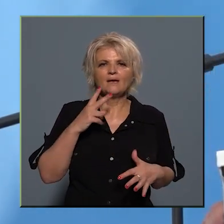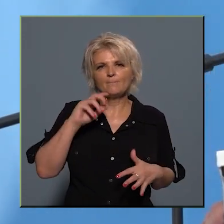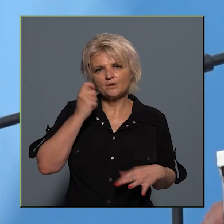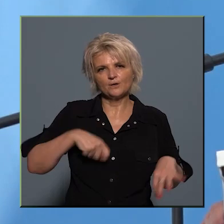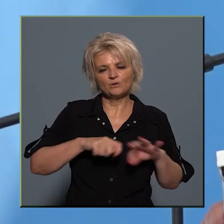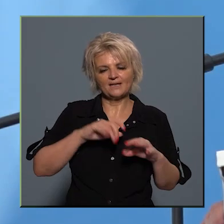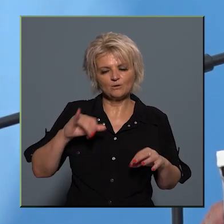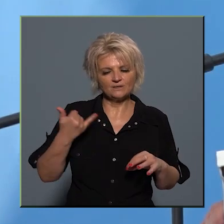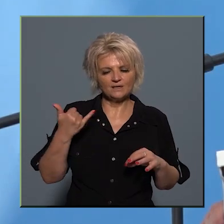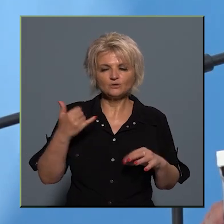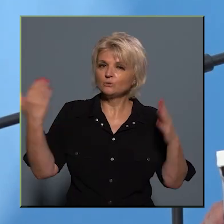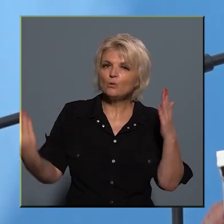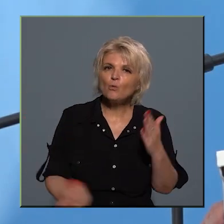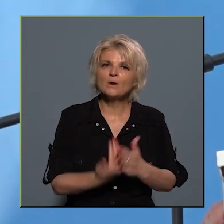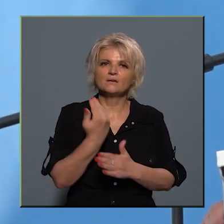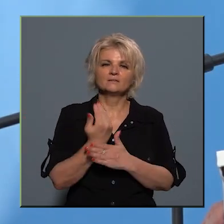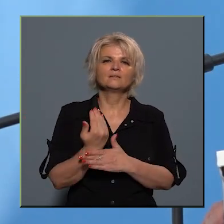úttörő a